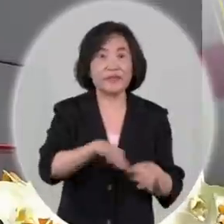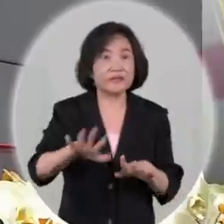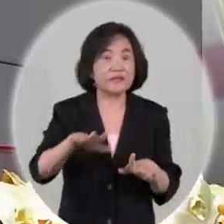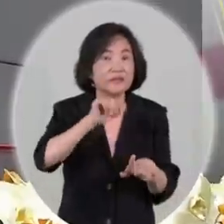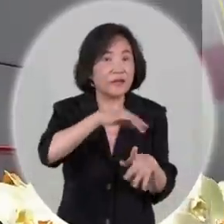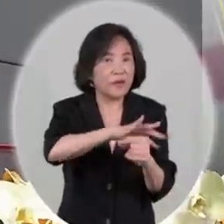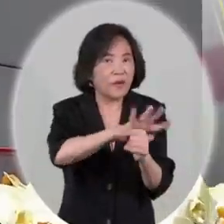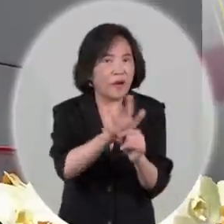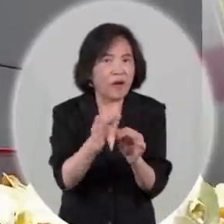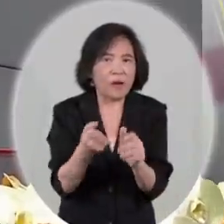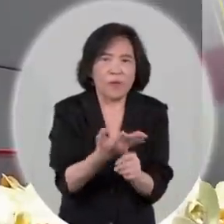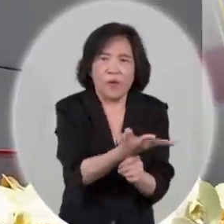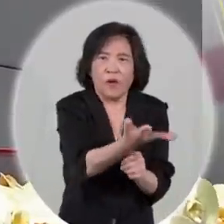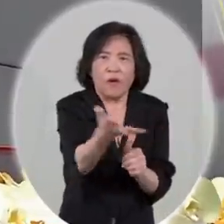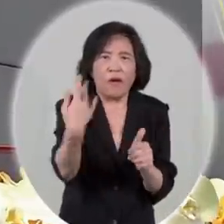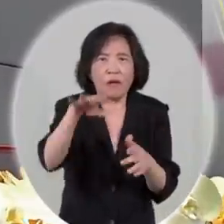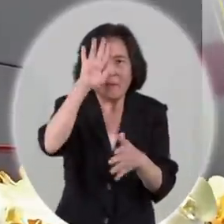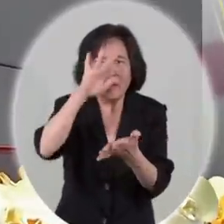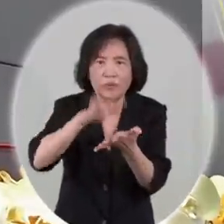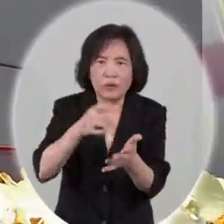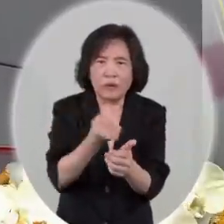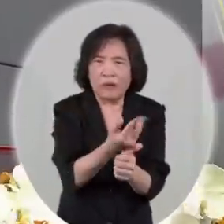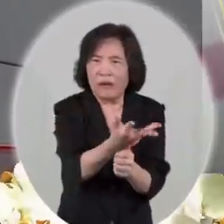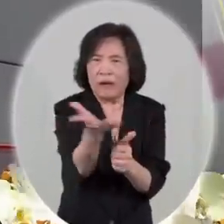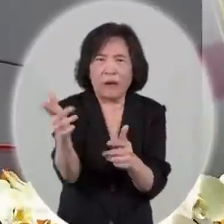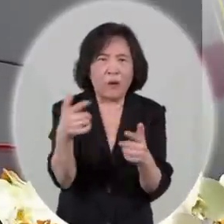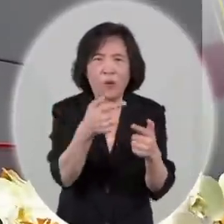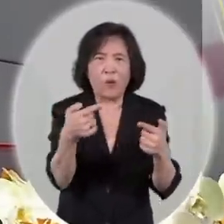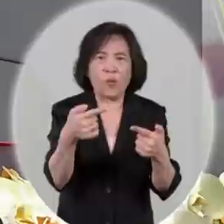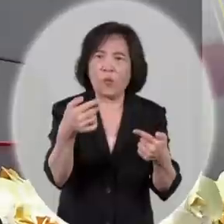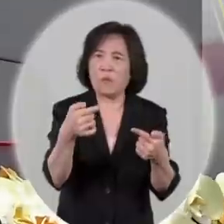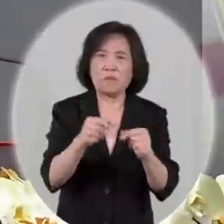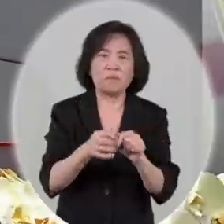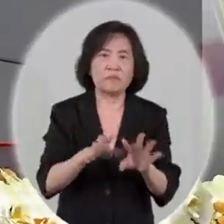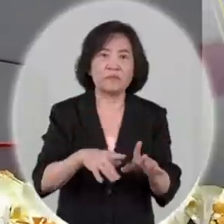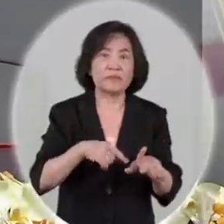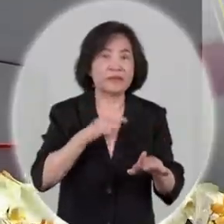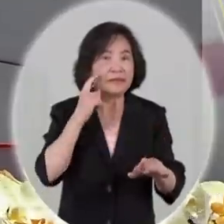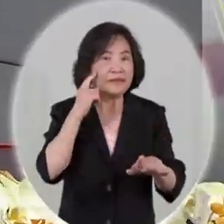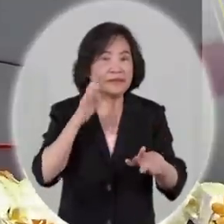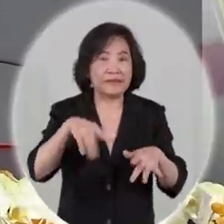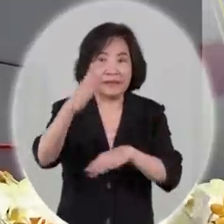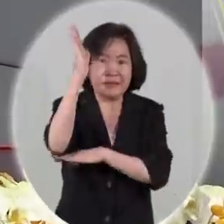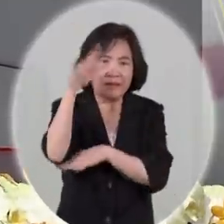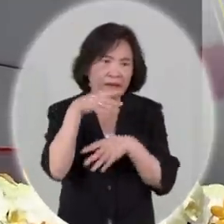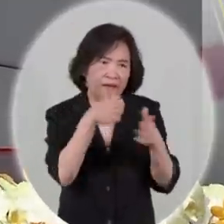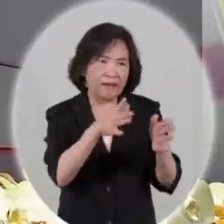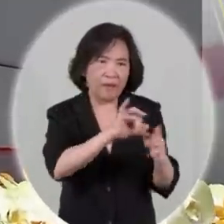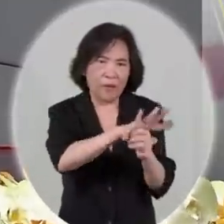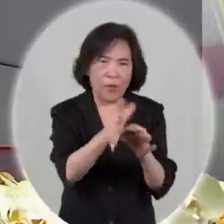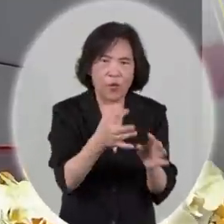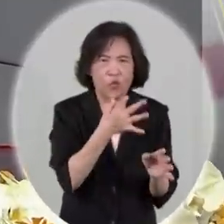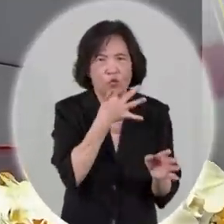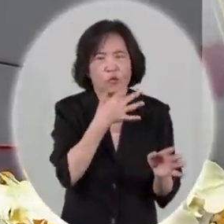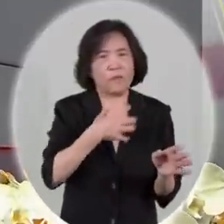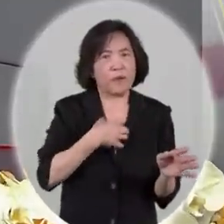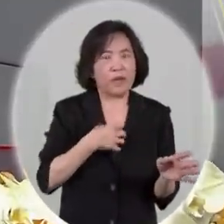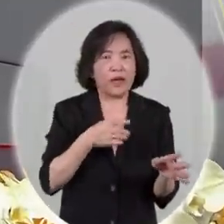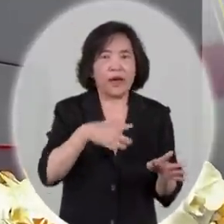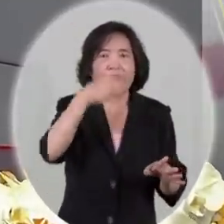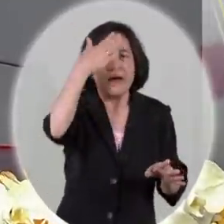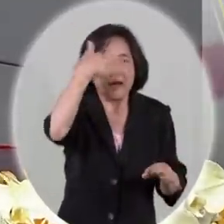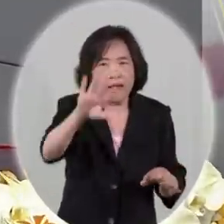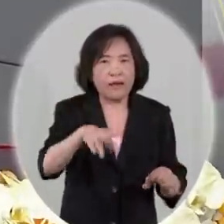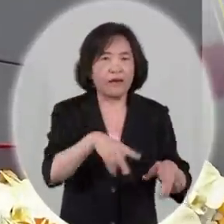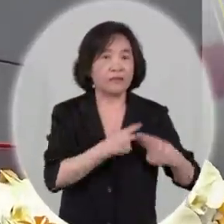炎 COVID-19 及变种病毒入侵，自五月面临严重疫情威胁，幸好在